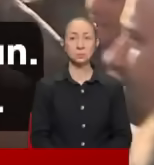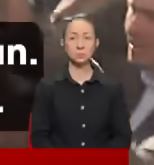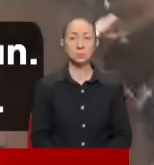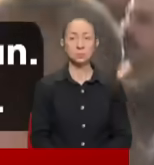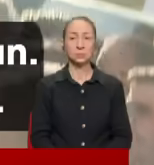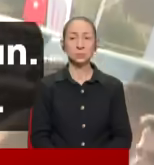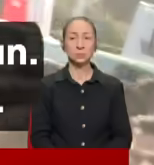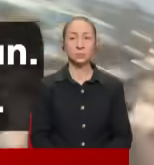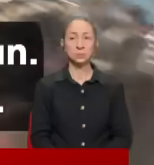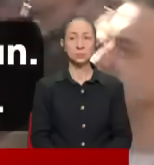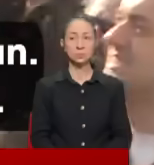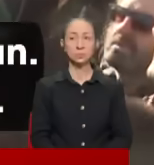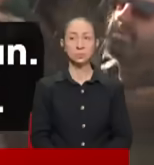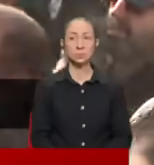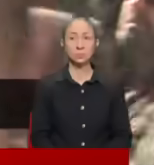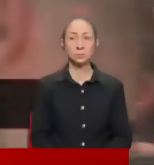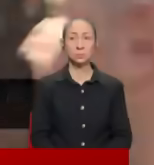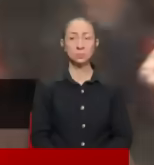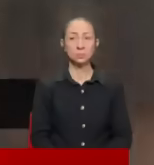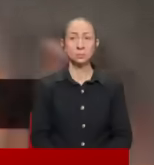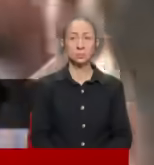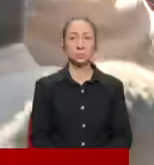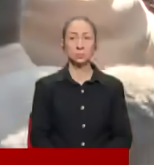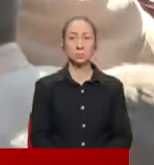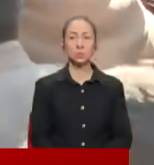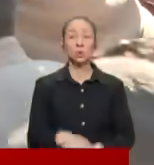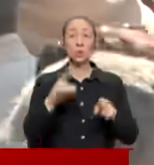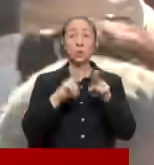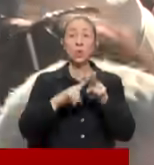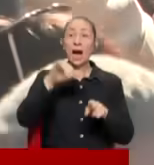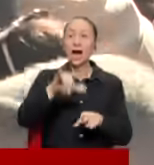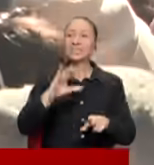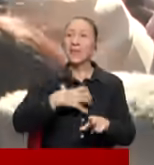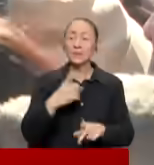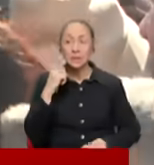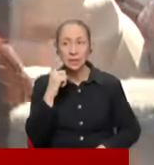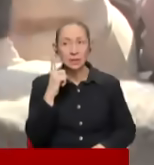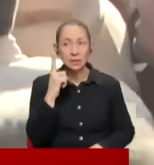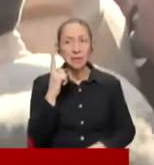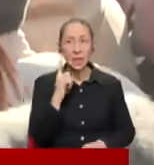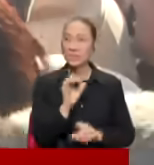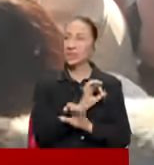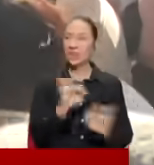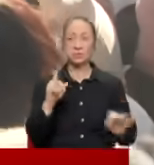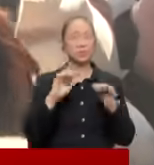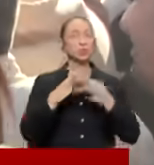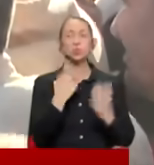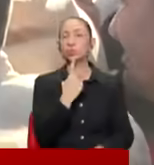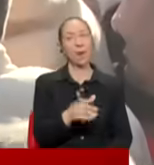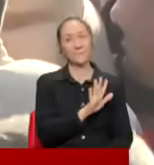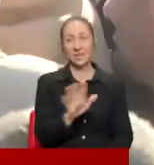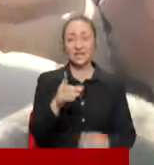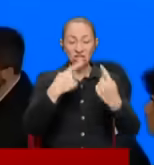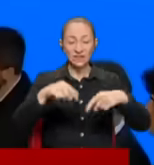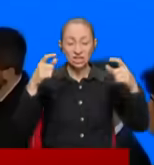olduk. Yanlış olmam. 5 seneden beri uğraşıyoruz. Sesini duymadık. Kurum hak sahiplerini dinledi ancak net bir çözüm sunmadı.